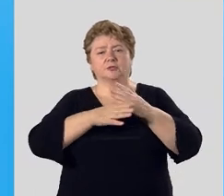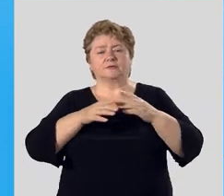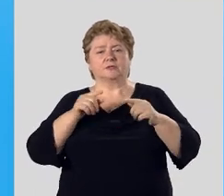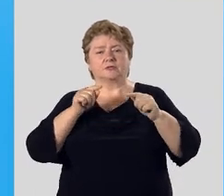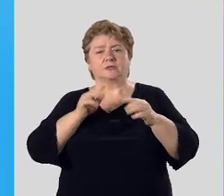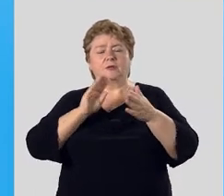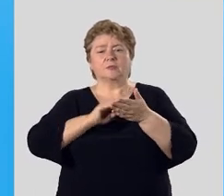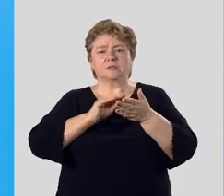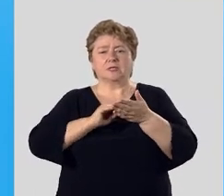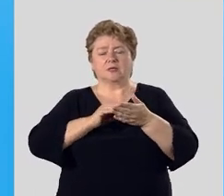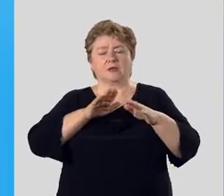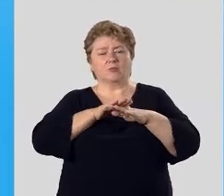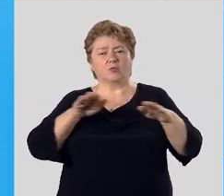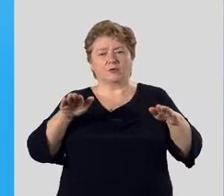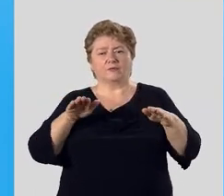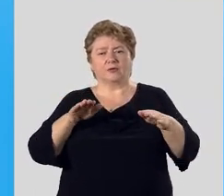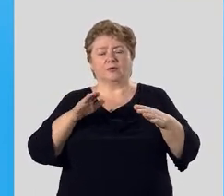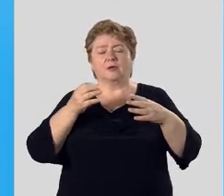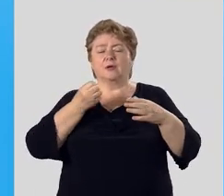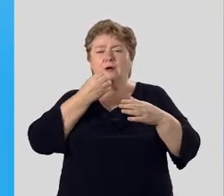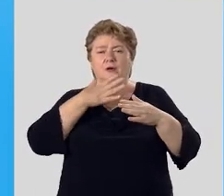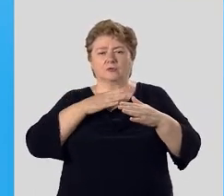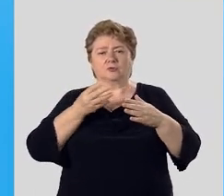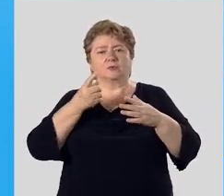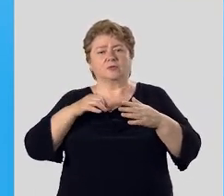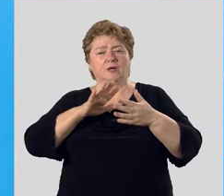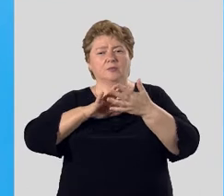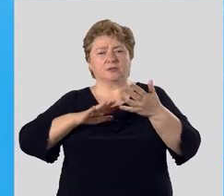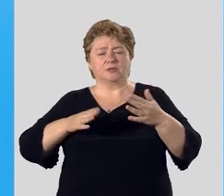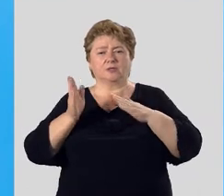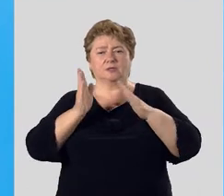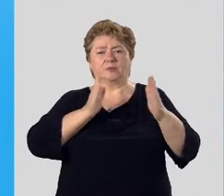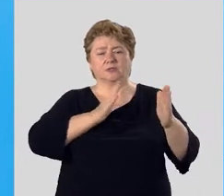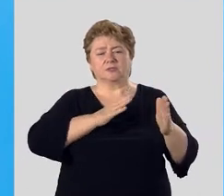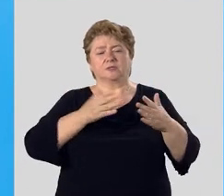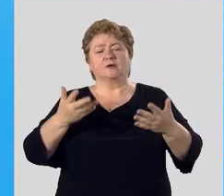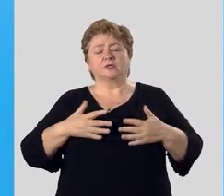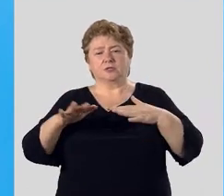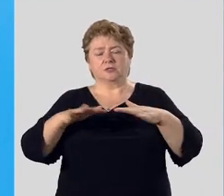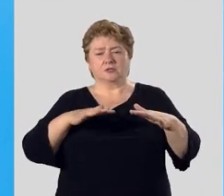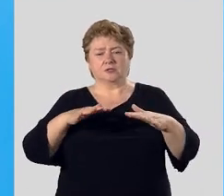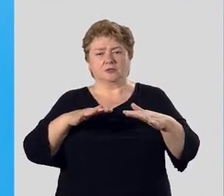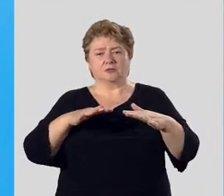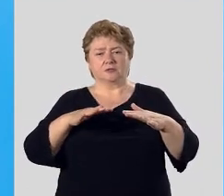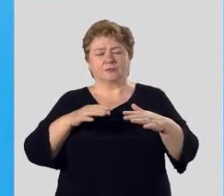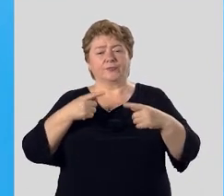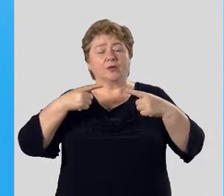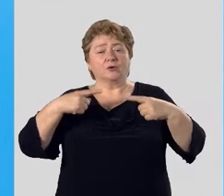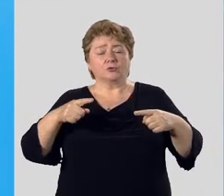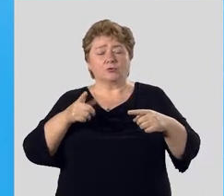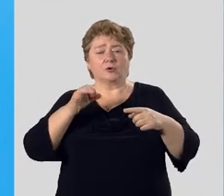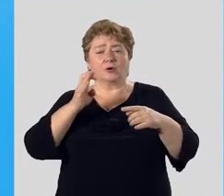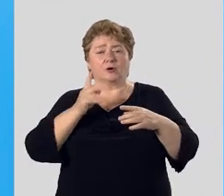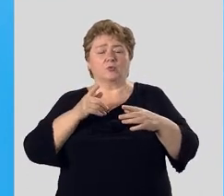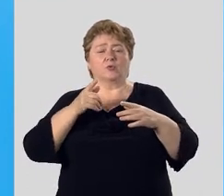на постоянном уровне, благоприятном для протекания процессов жизнедеятельности. Другой